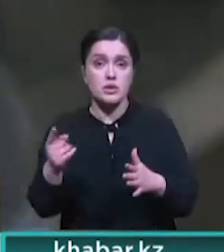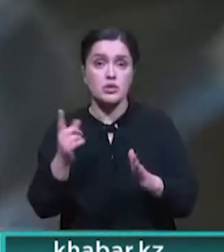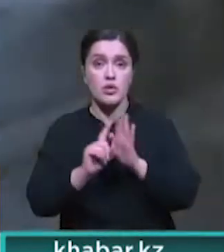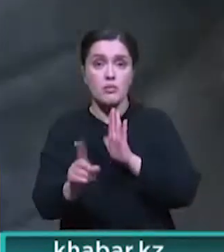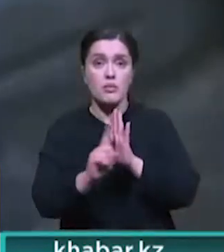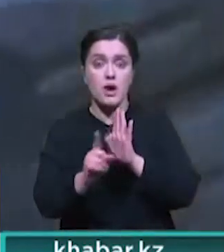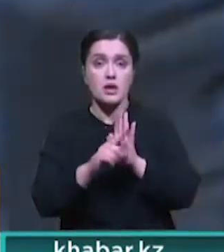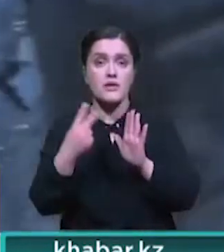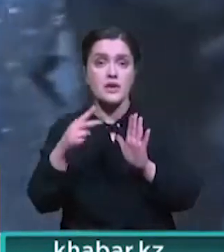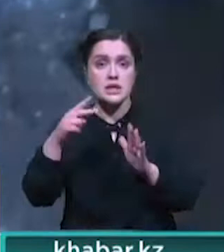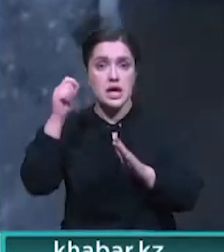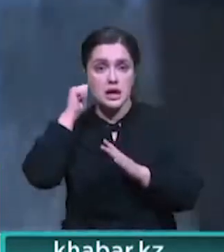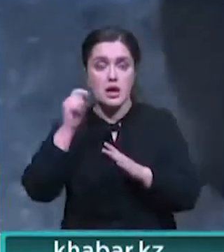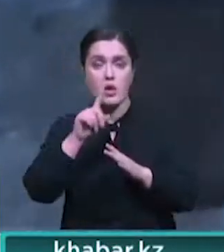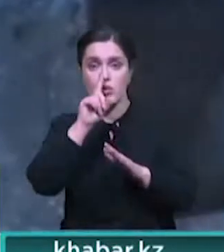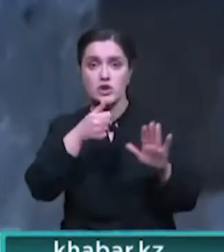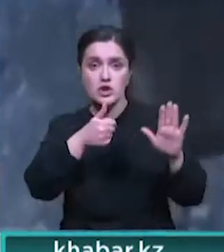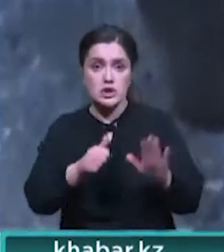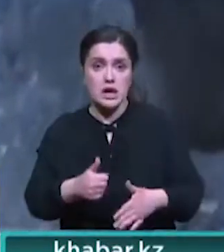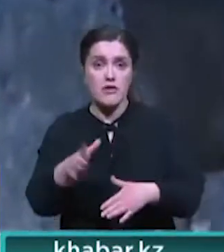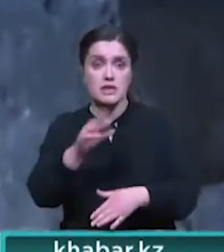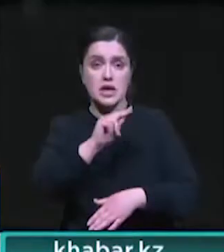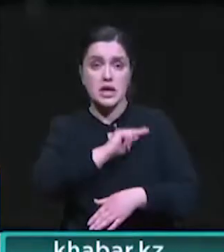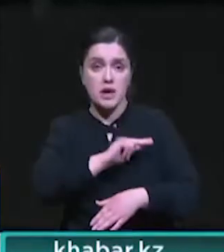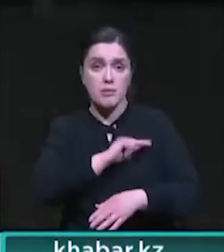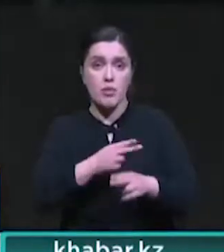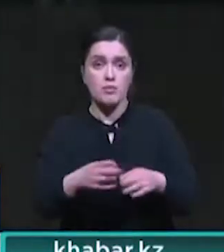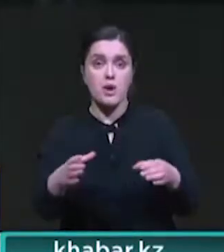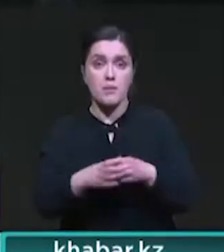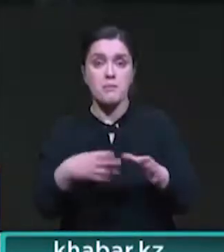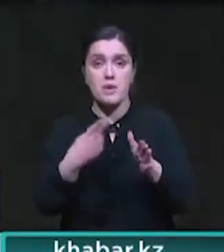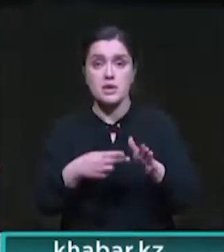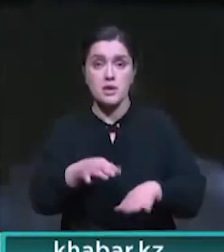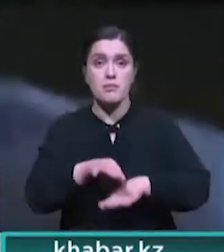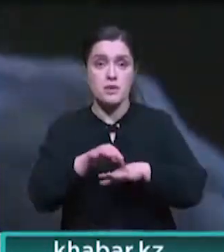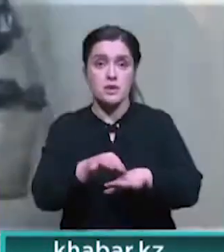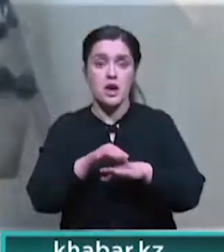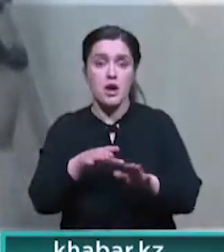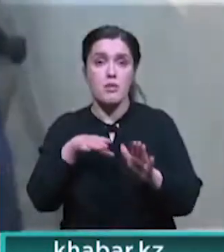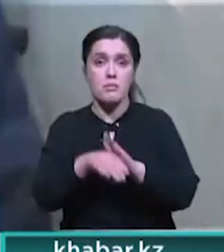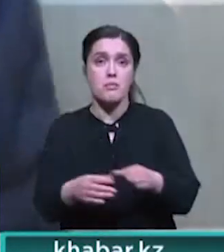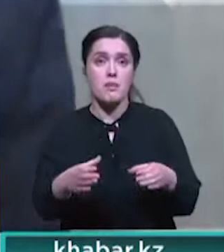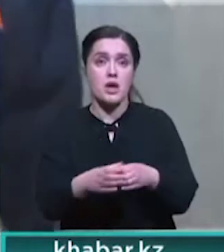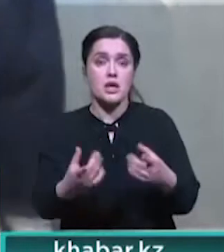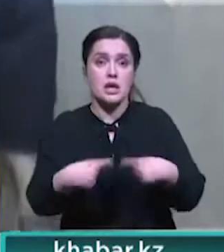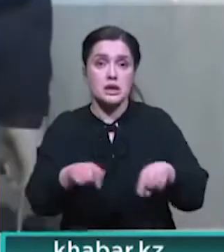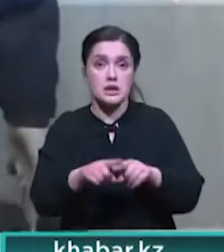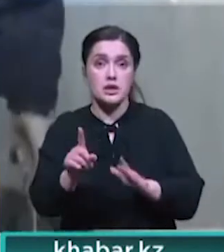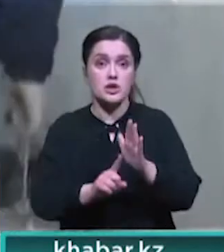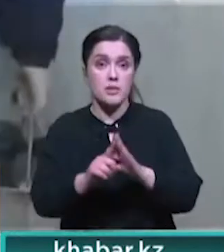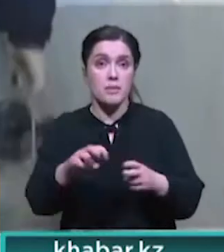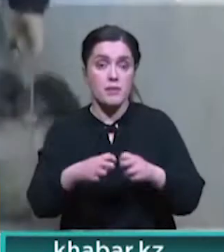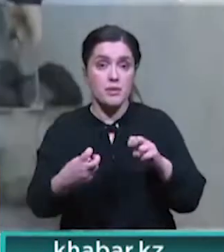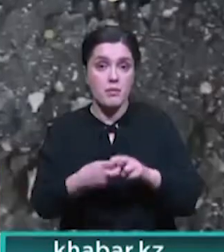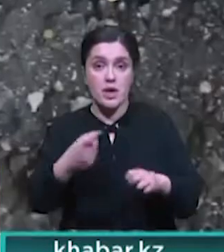курсируют уже более двадцати лет полтора года назад все сотрудники за акционерного общества пассажирские перевозки перешли в подрядную организацию тогда то и